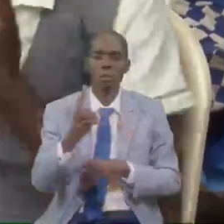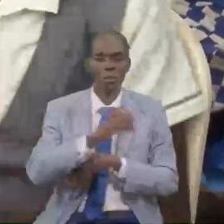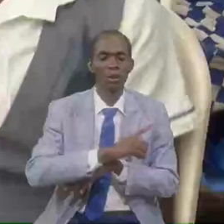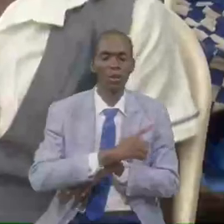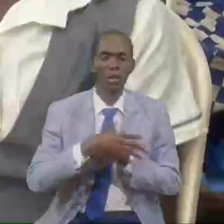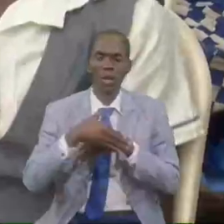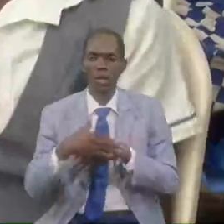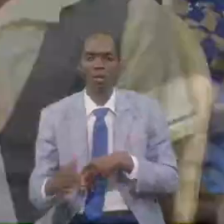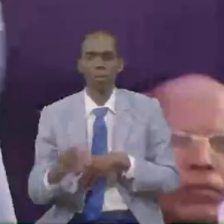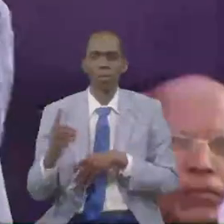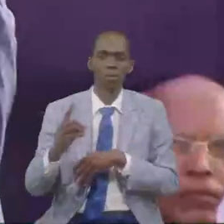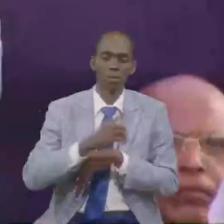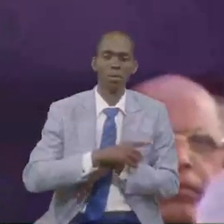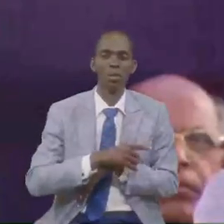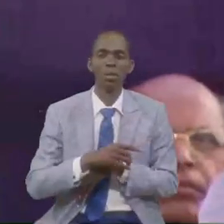Un acte par moment.